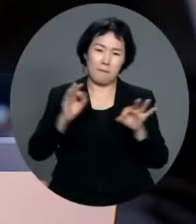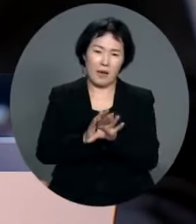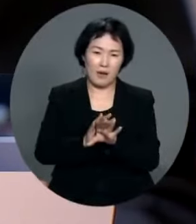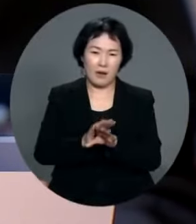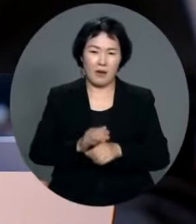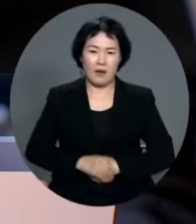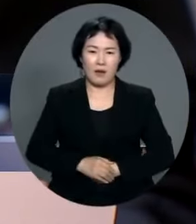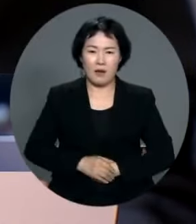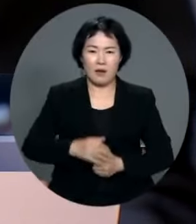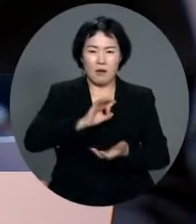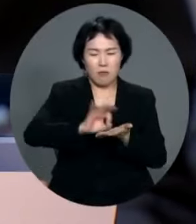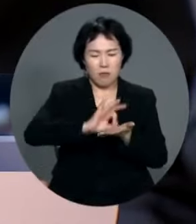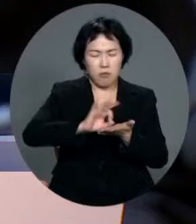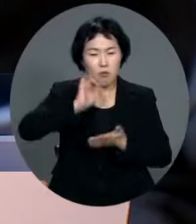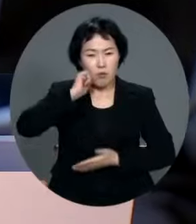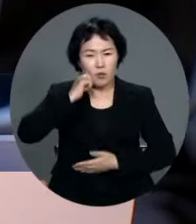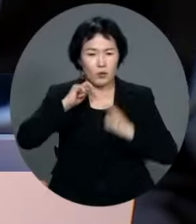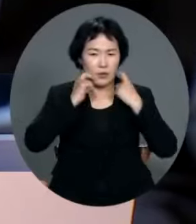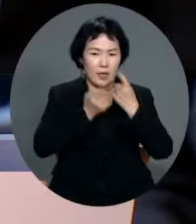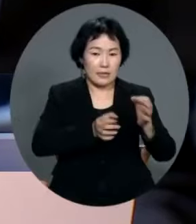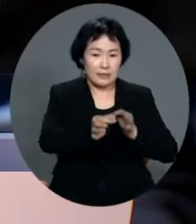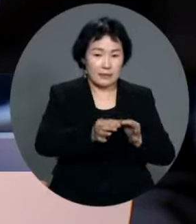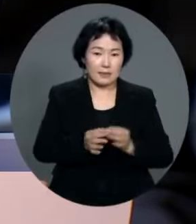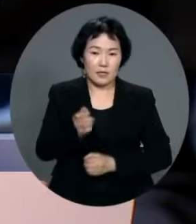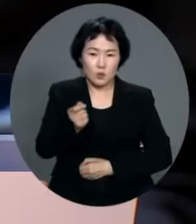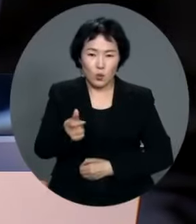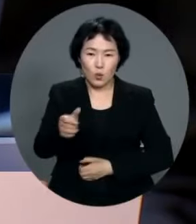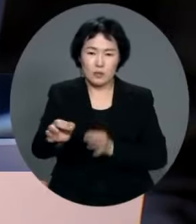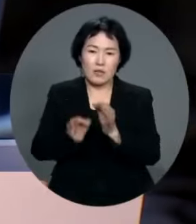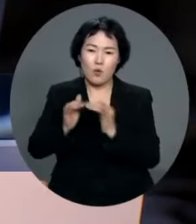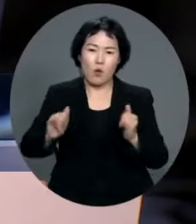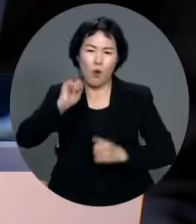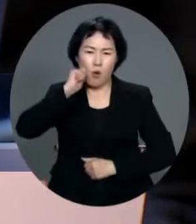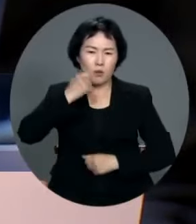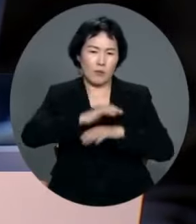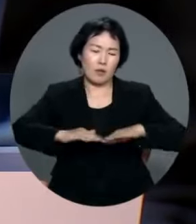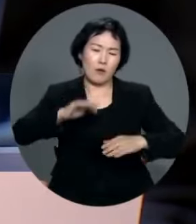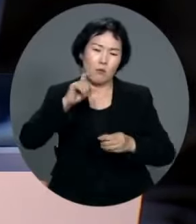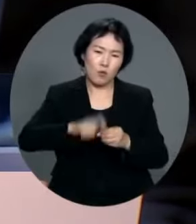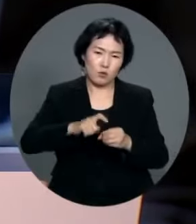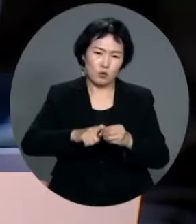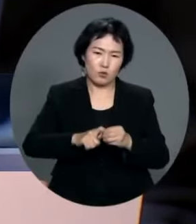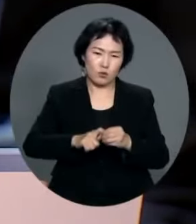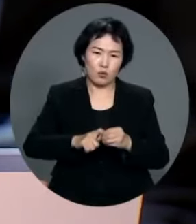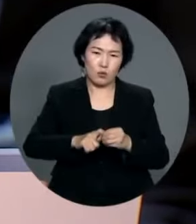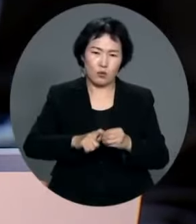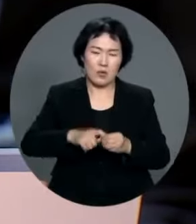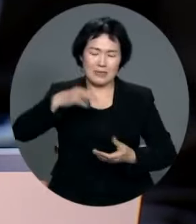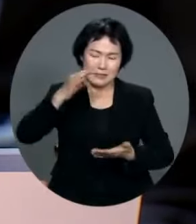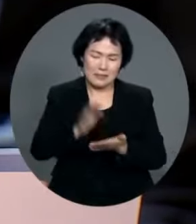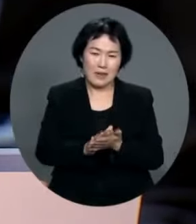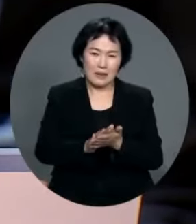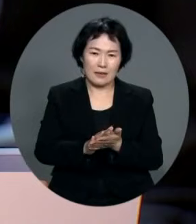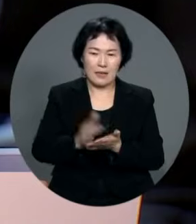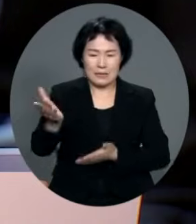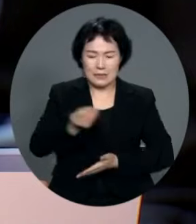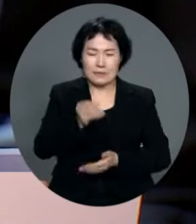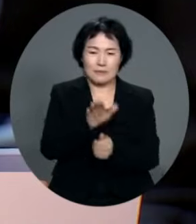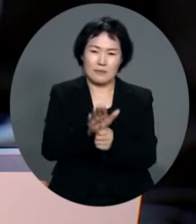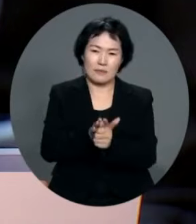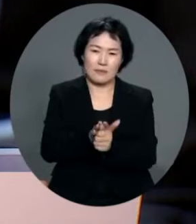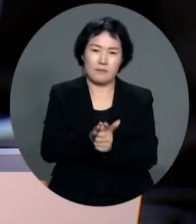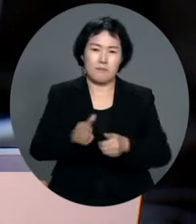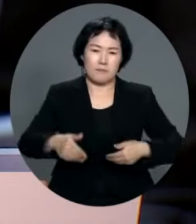소상공인들의 어려움을 해결하기 위해서는 이런 좀 종료된 프로그램에 대해서도 다시 한번 재검토해서 좀 다시 복원하거나 하는 이런